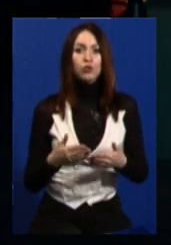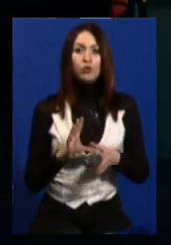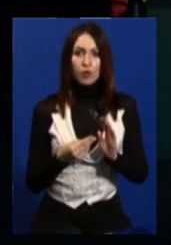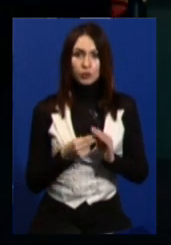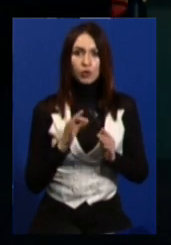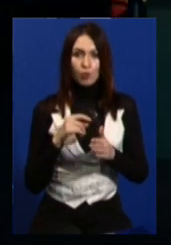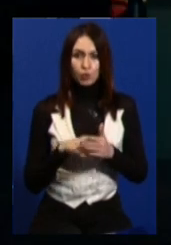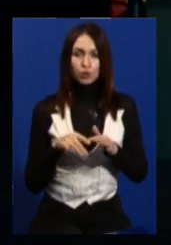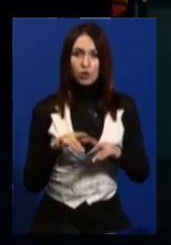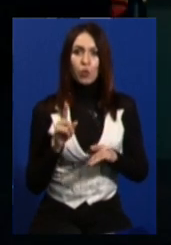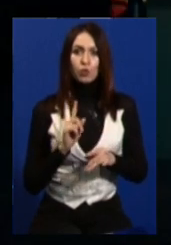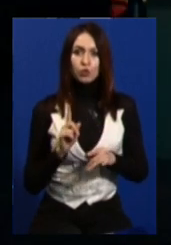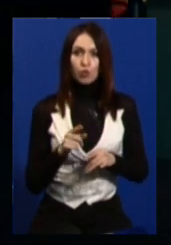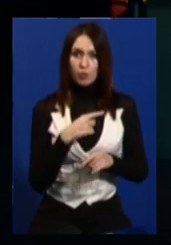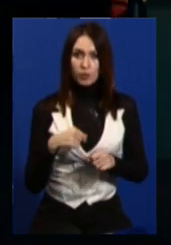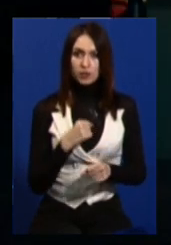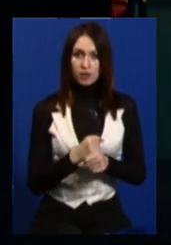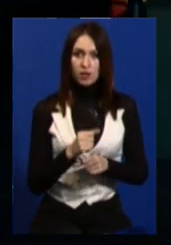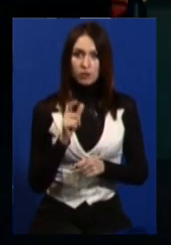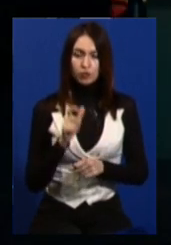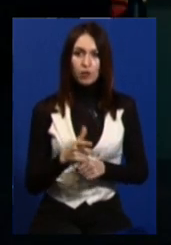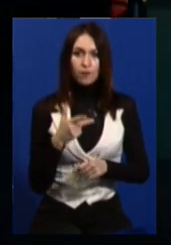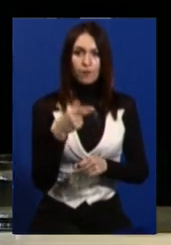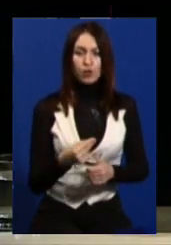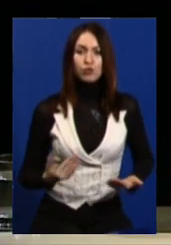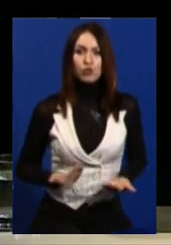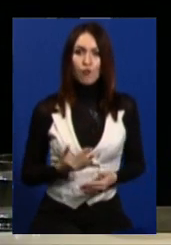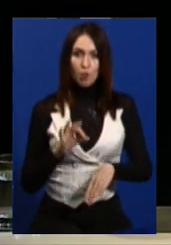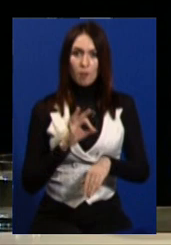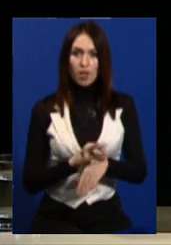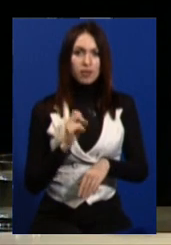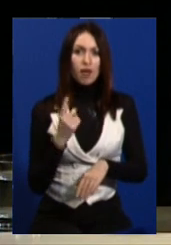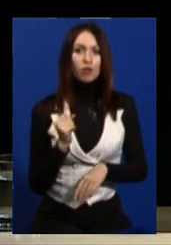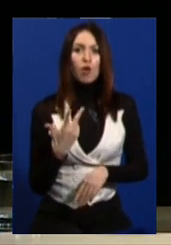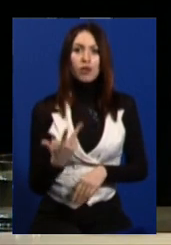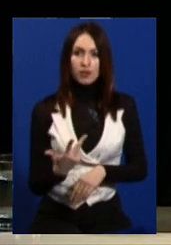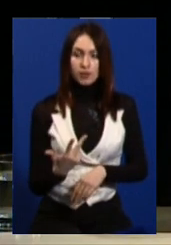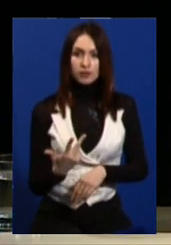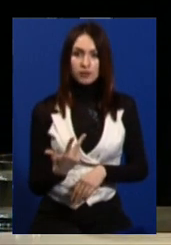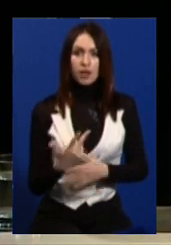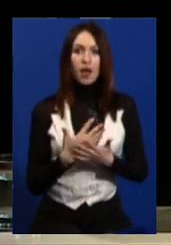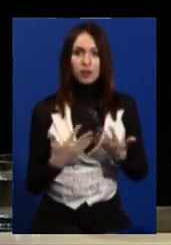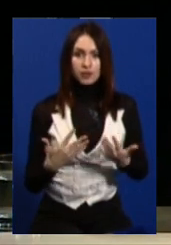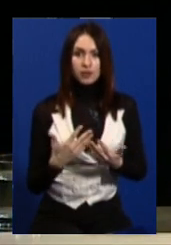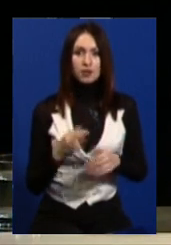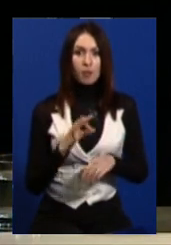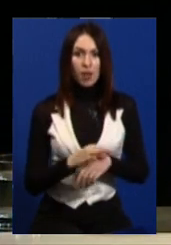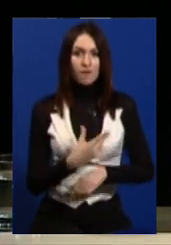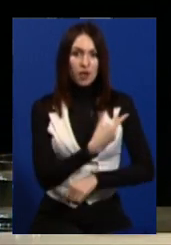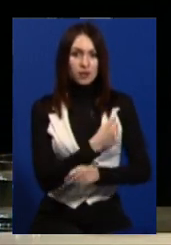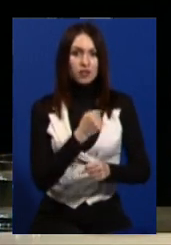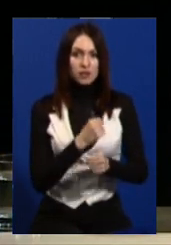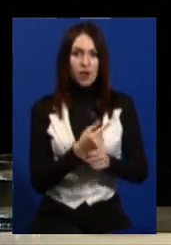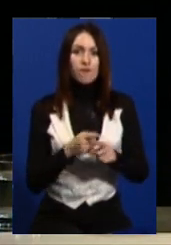діла, учитывая, що ми вводимо чоловіку живу болезнь, опять же, не одну, а три разных заболевания, то